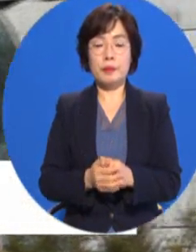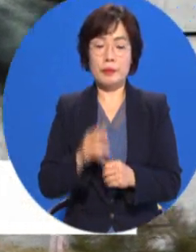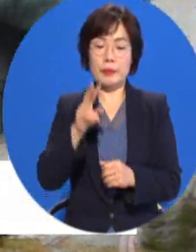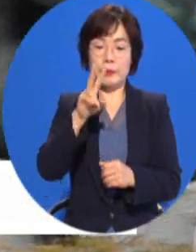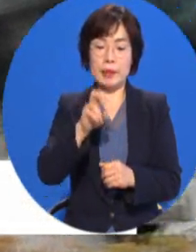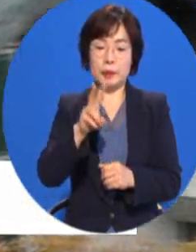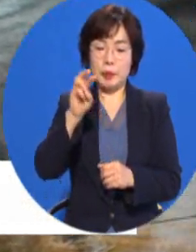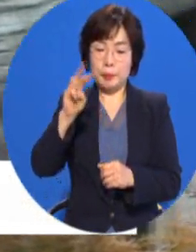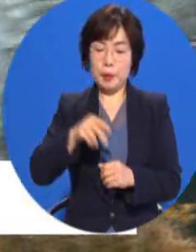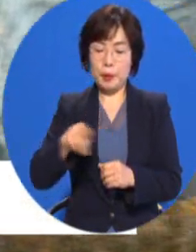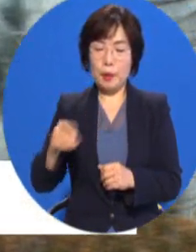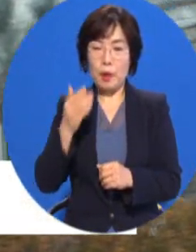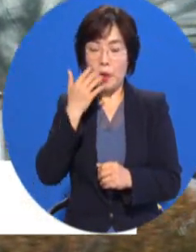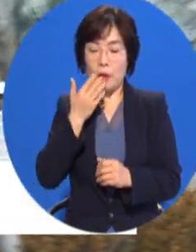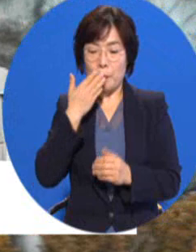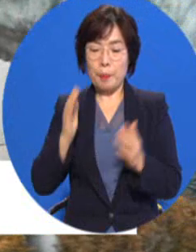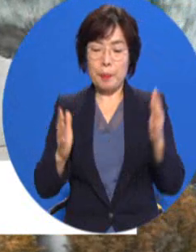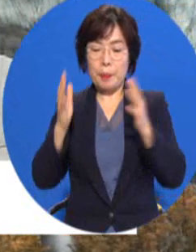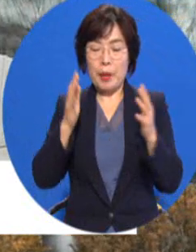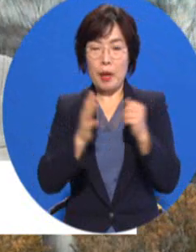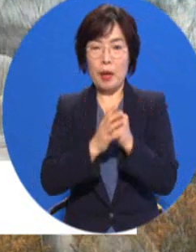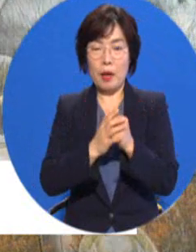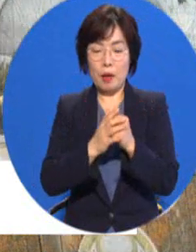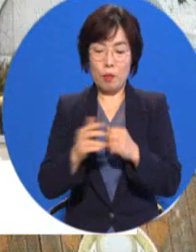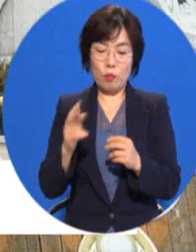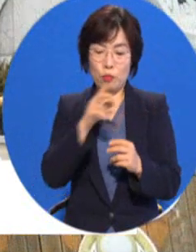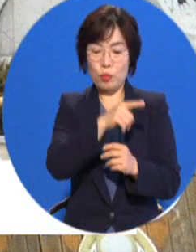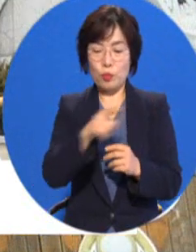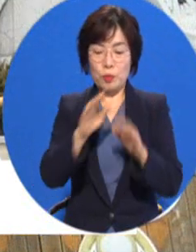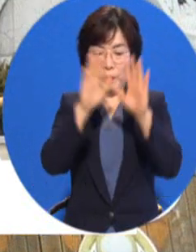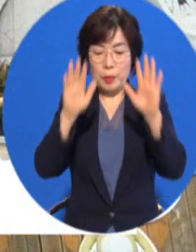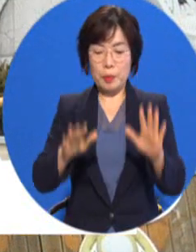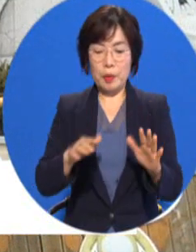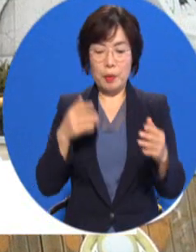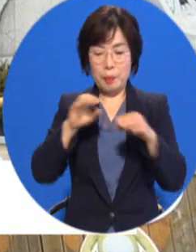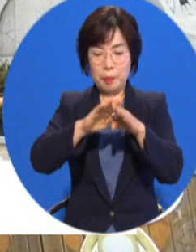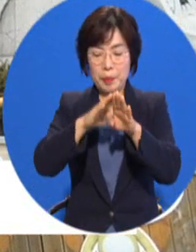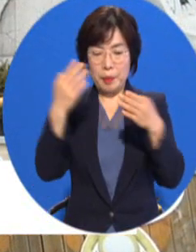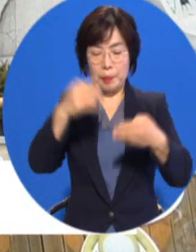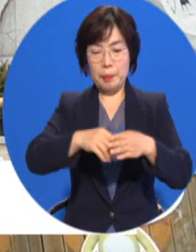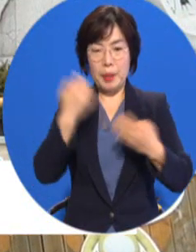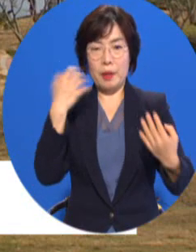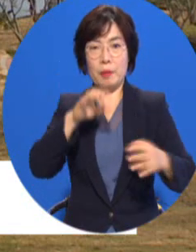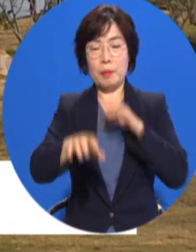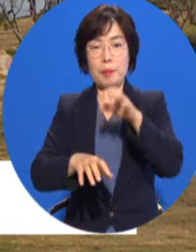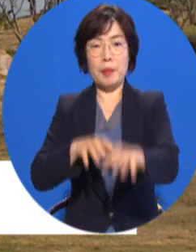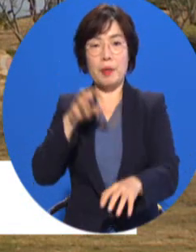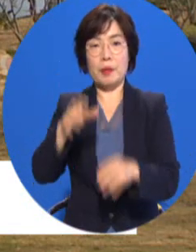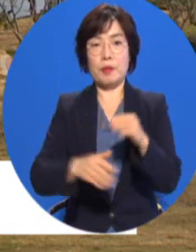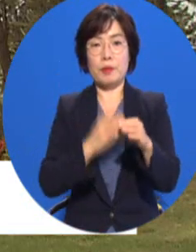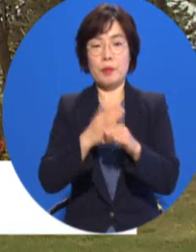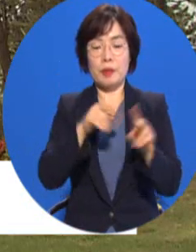22m 길이의 초식 공룡 말라위사우루스가 박물관 벽을 뚫고 나옵니다.